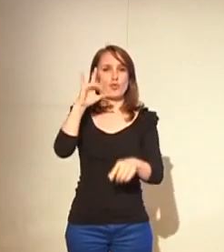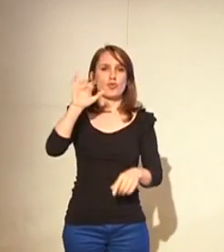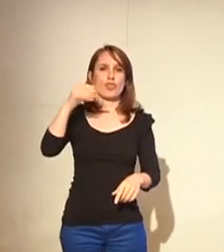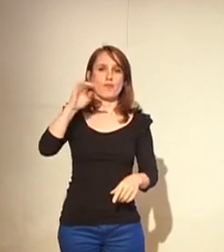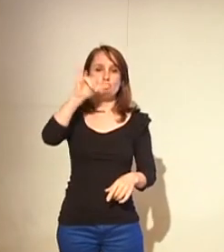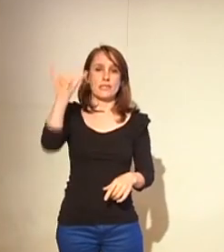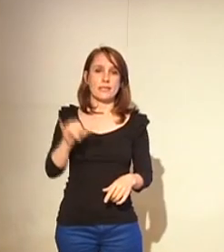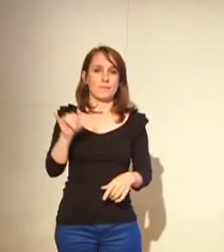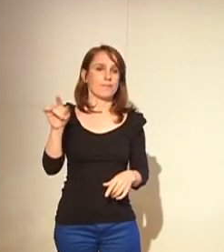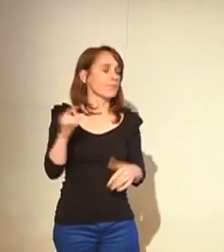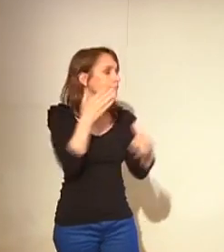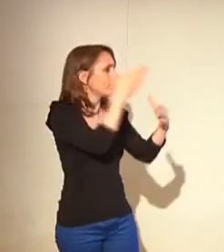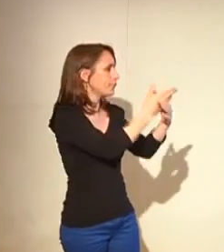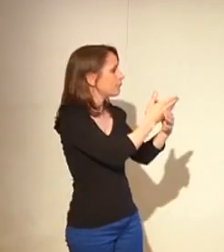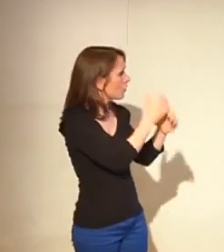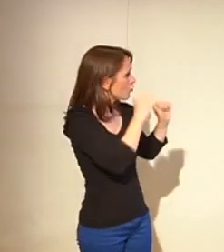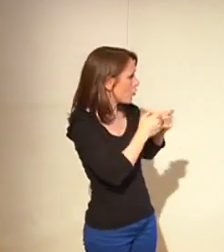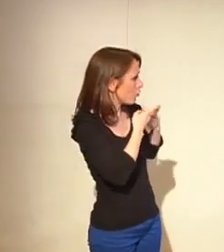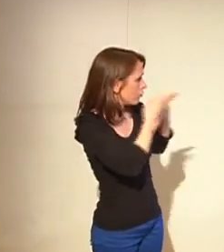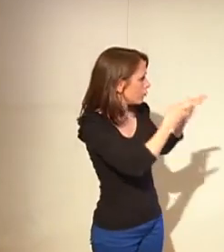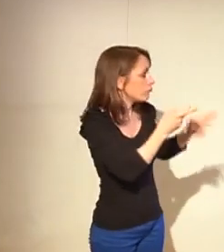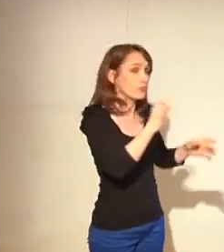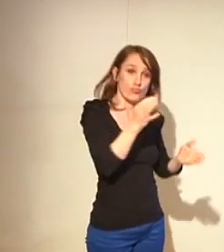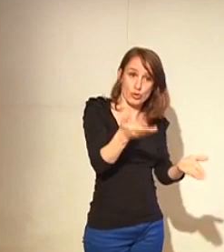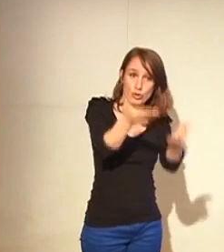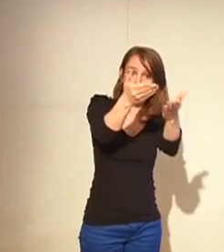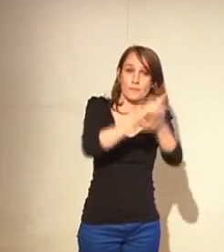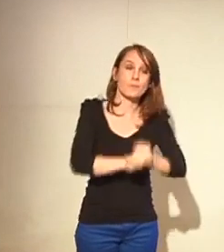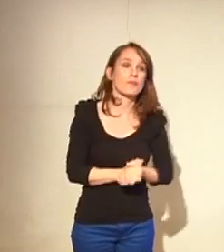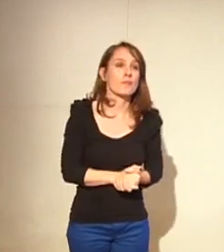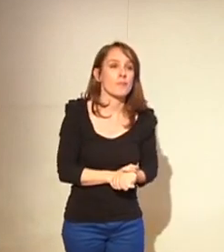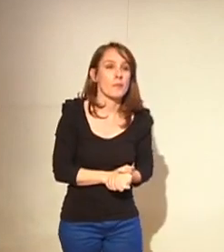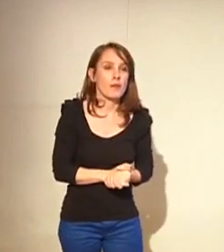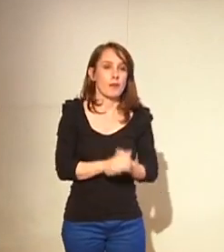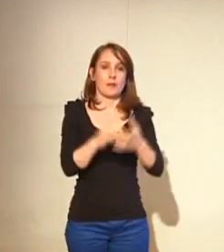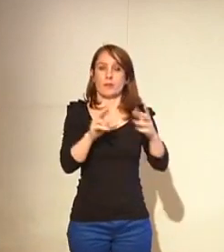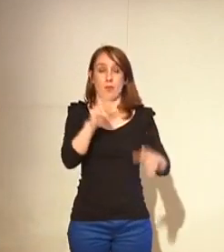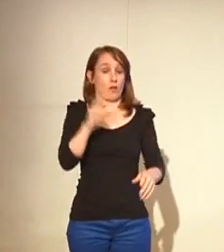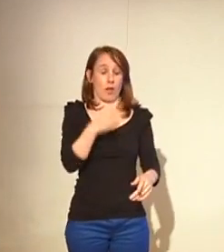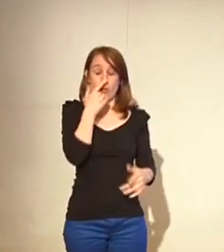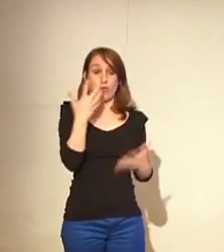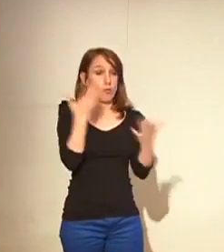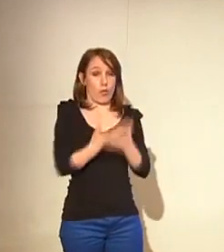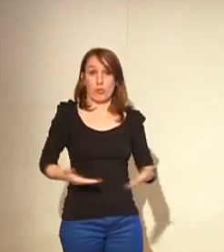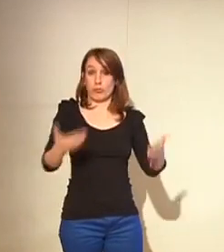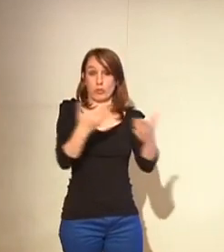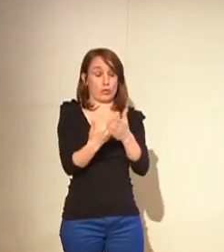générale en prie tout ça tout ça tout ça est baroque